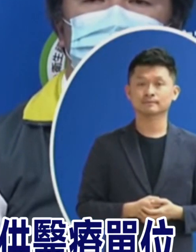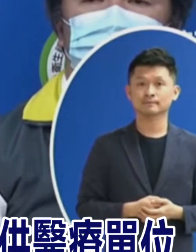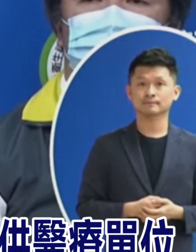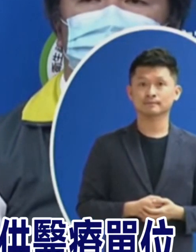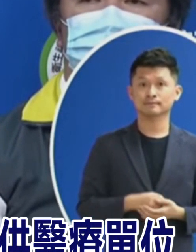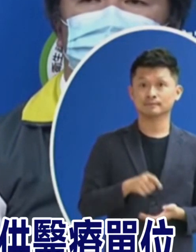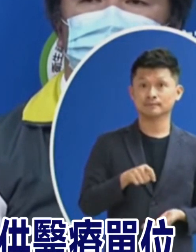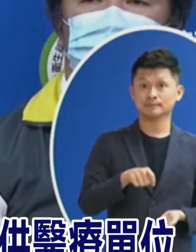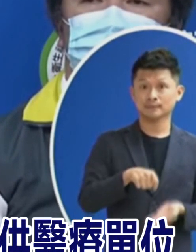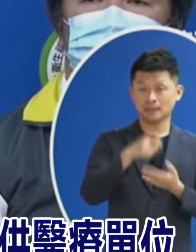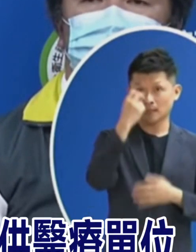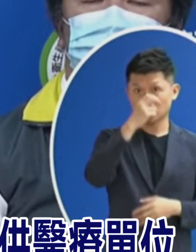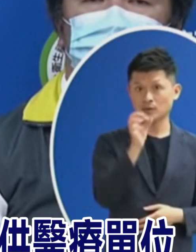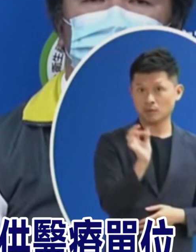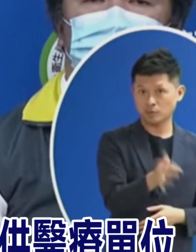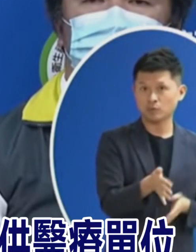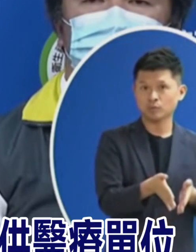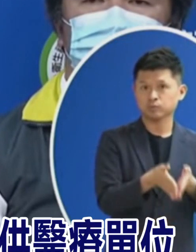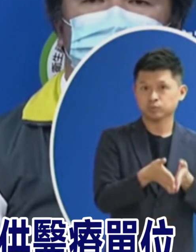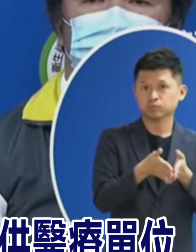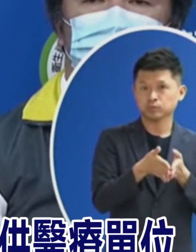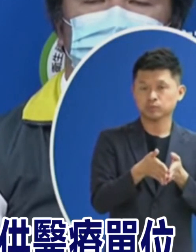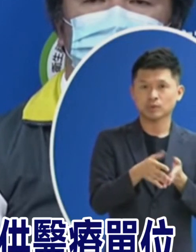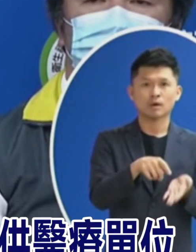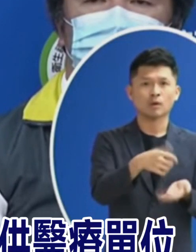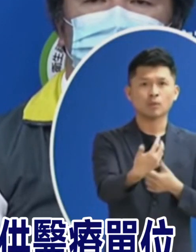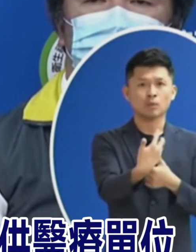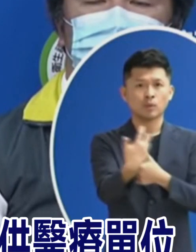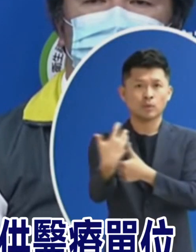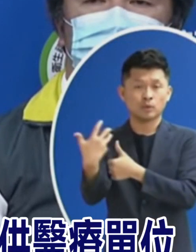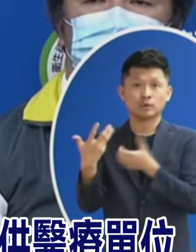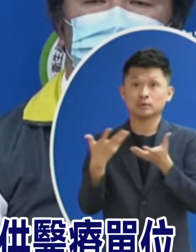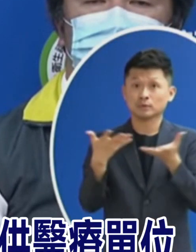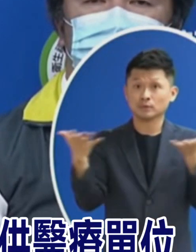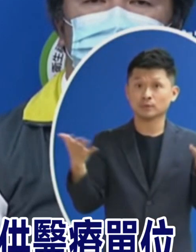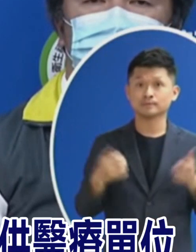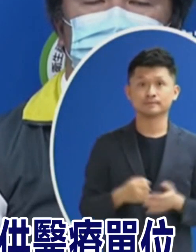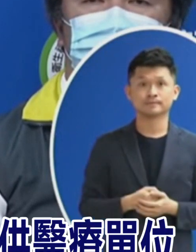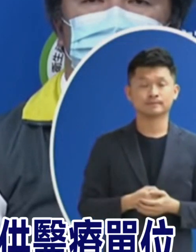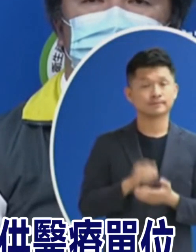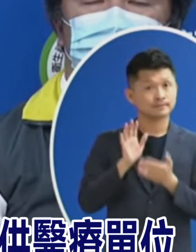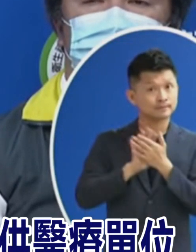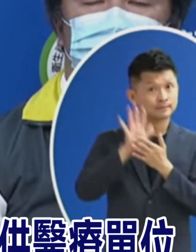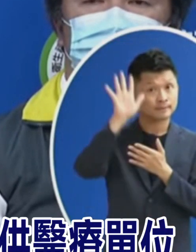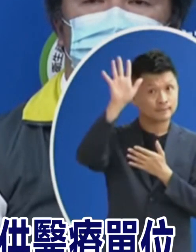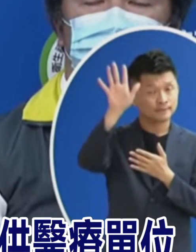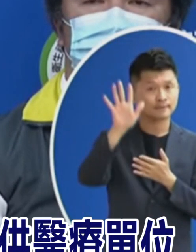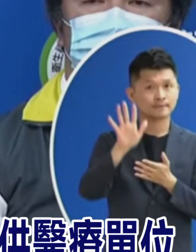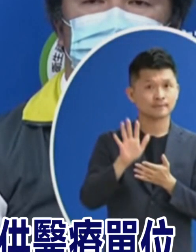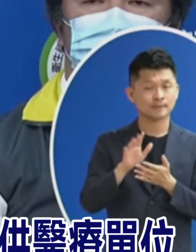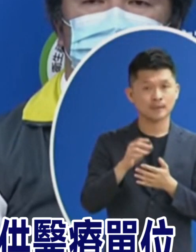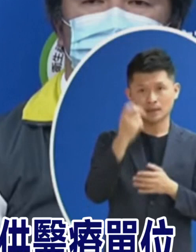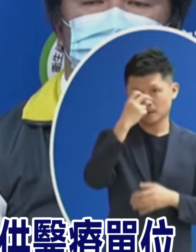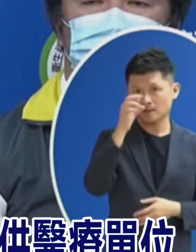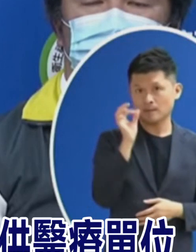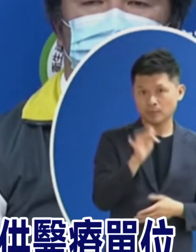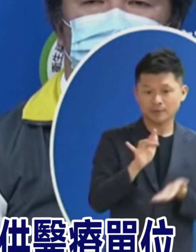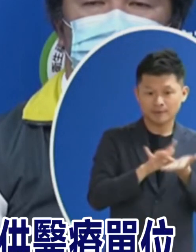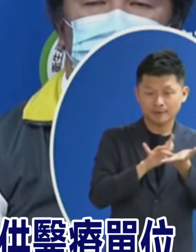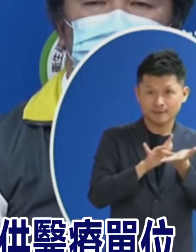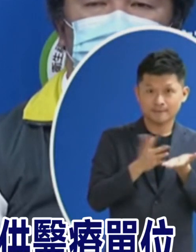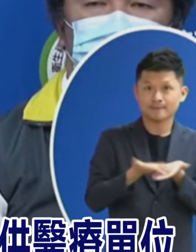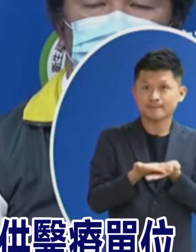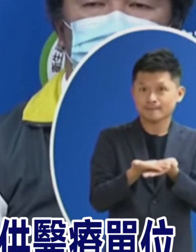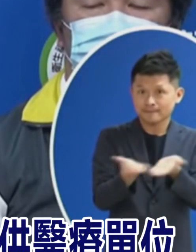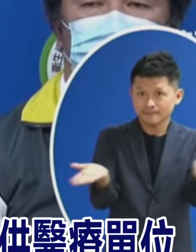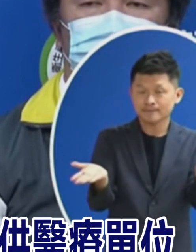筛的要求需求也非常的高，那未来我们会提供一部分的快筛试剂